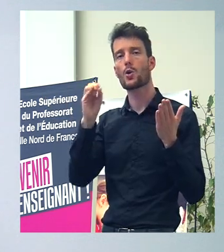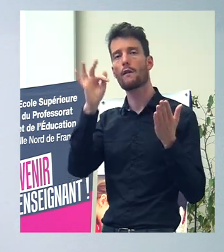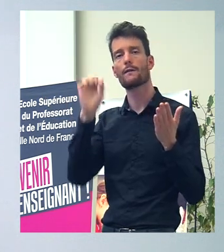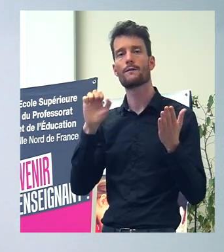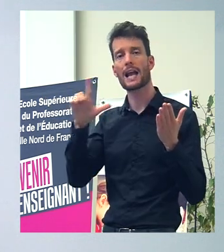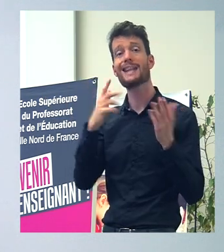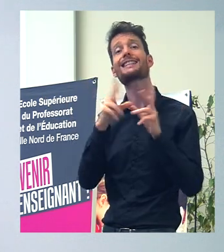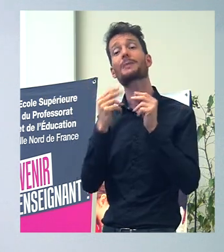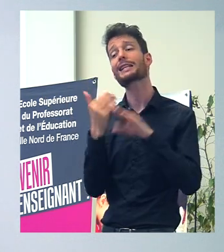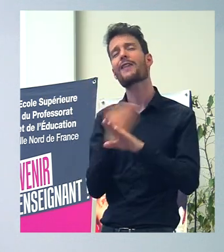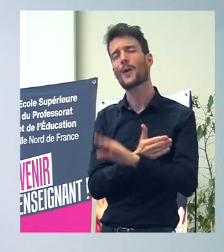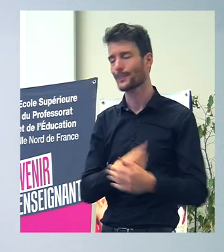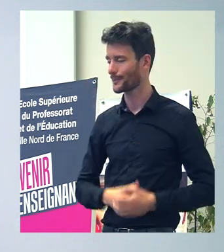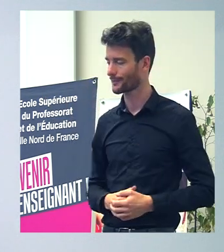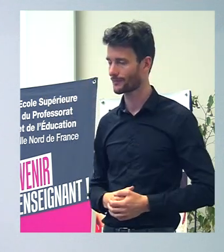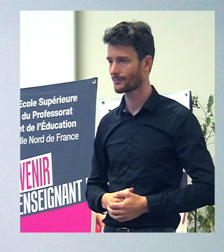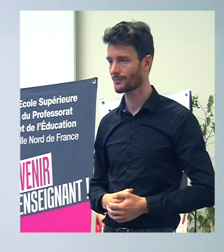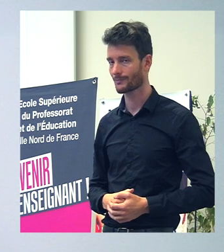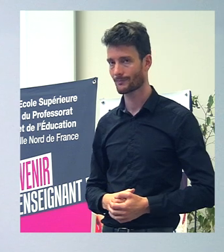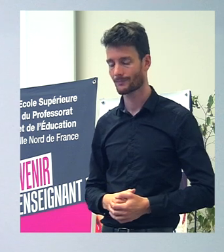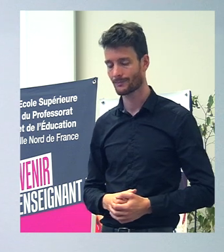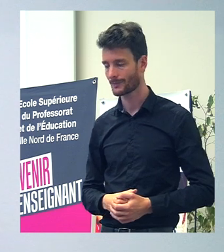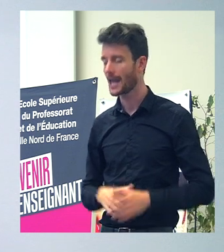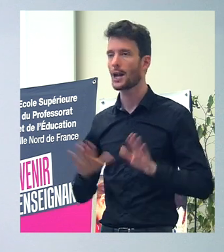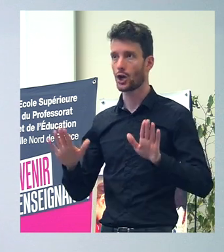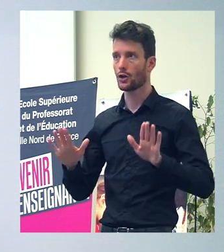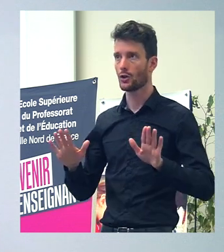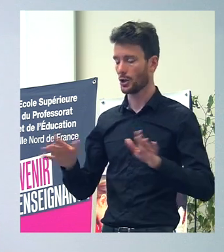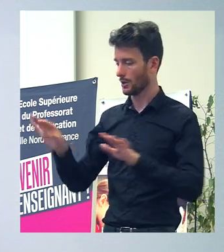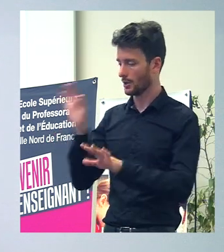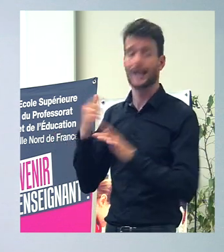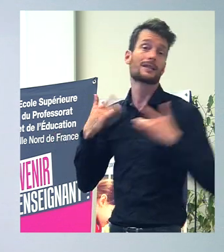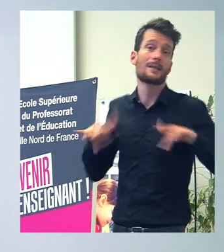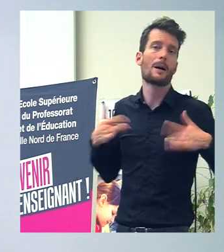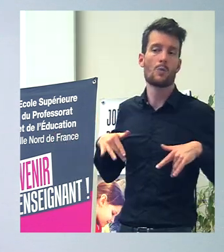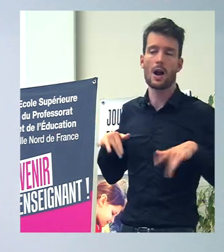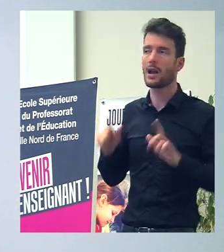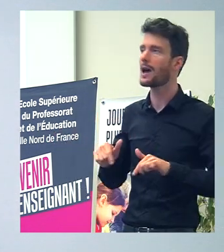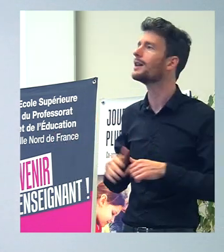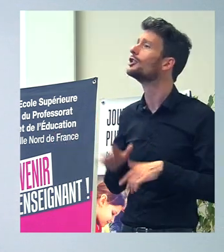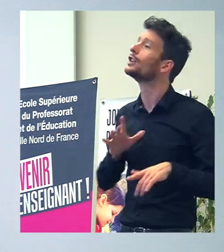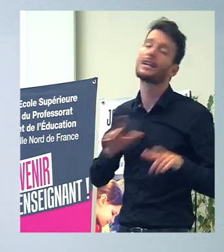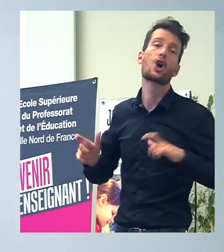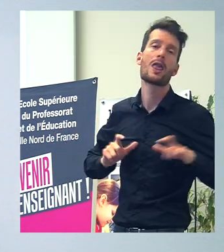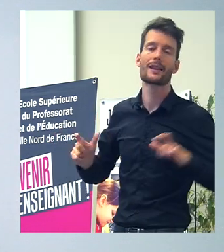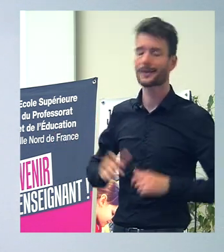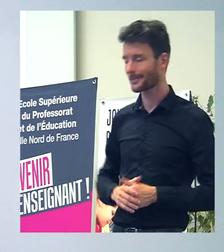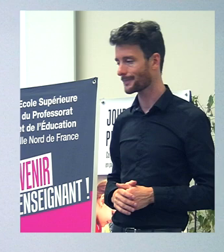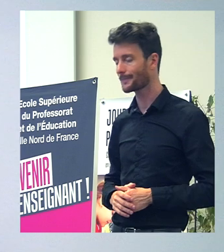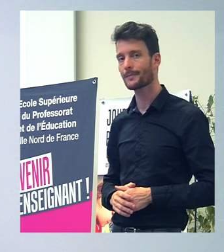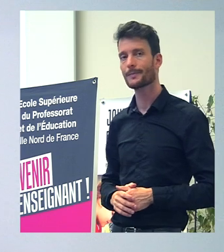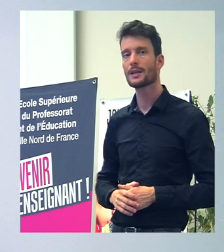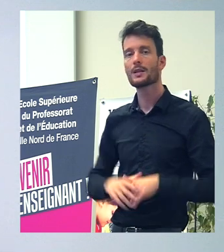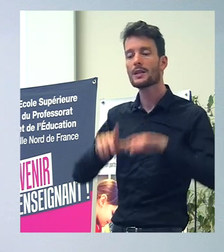les questions que j'ai cueillies... Non, ce n'est pas moi qui ai cueilli. En 7-8 ans, c'est une collègue... De